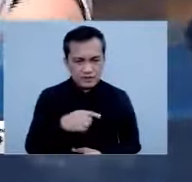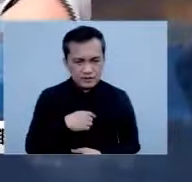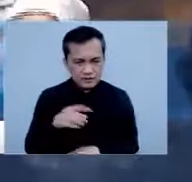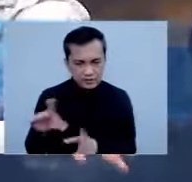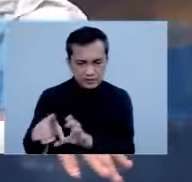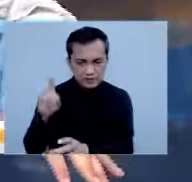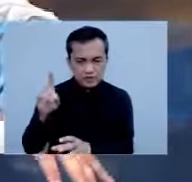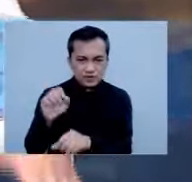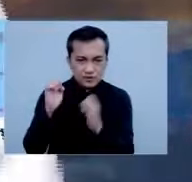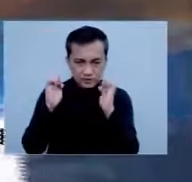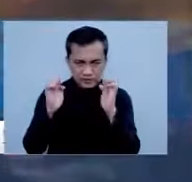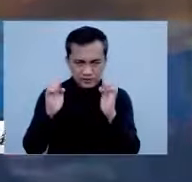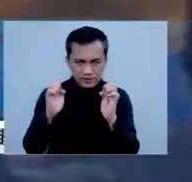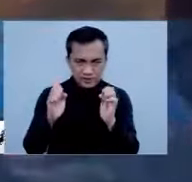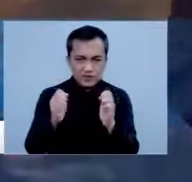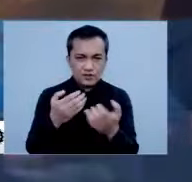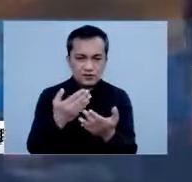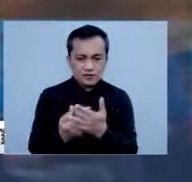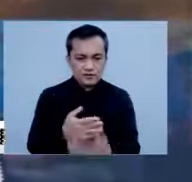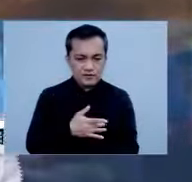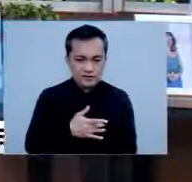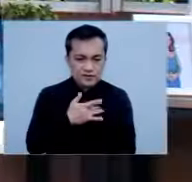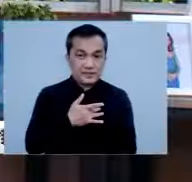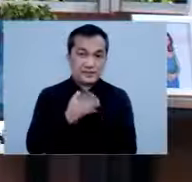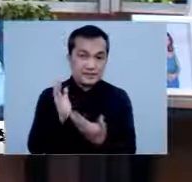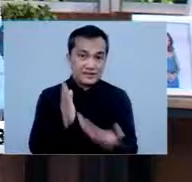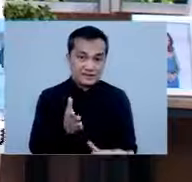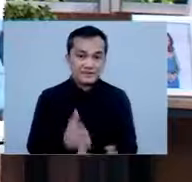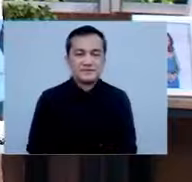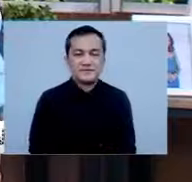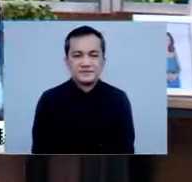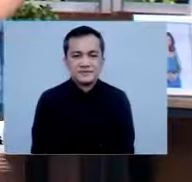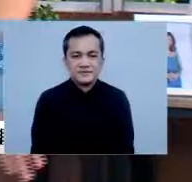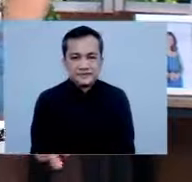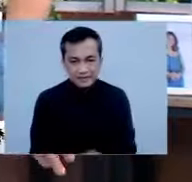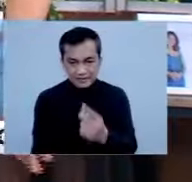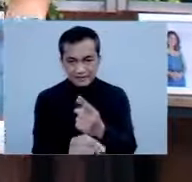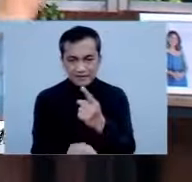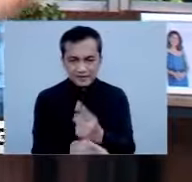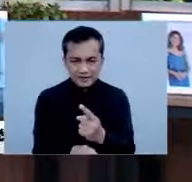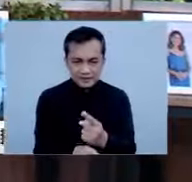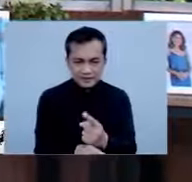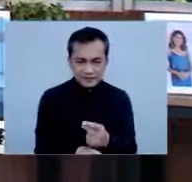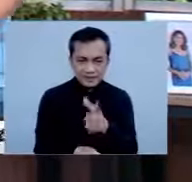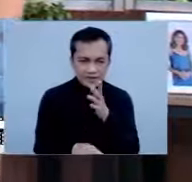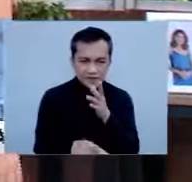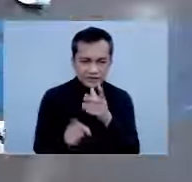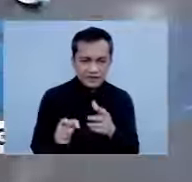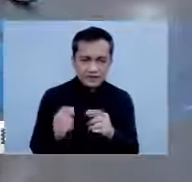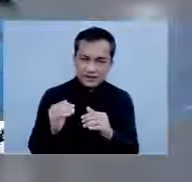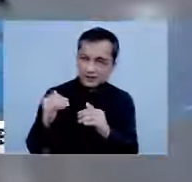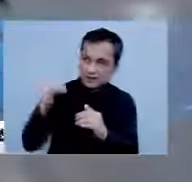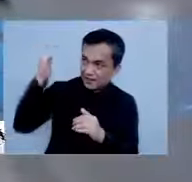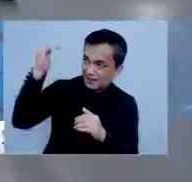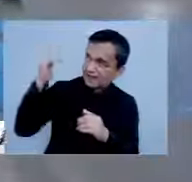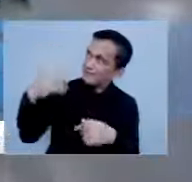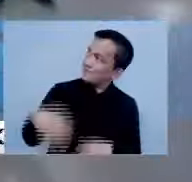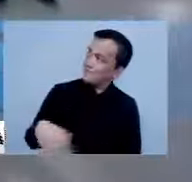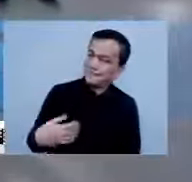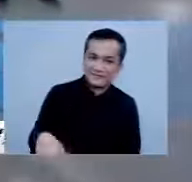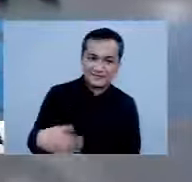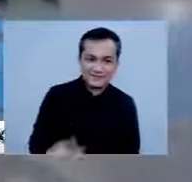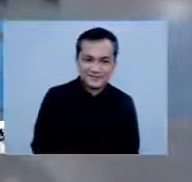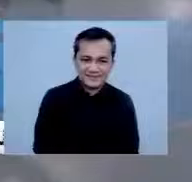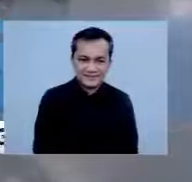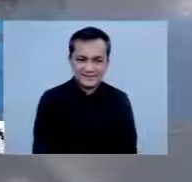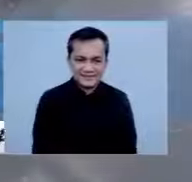workout, extra good vibes ang hatid, di ba, Mau? Correct ka dyan, sinabi mo pa, Mama Dims, ang tangkad ng katabi ko, no? Ano, Maui? Wala